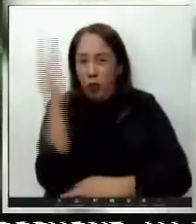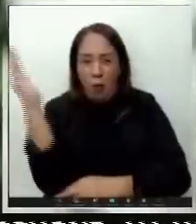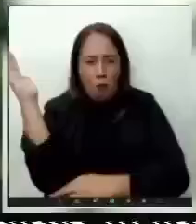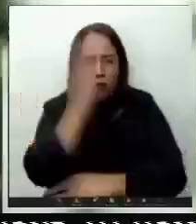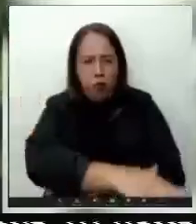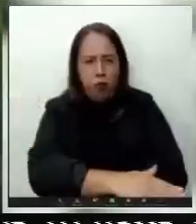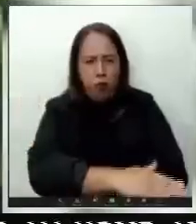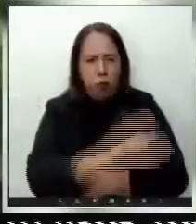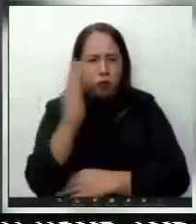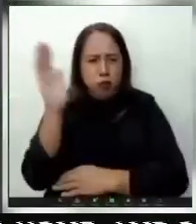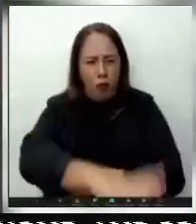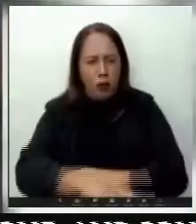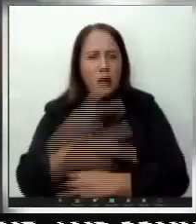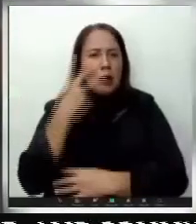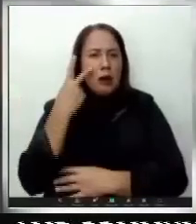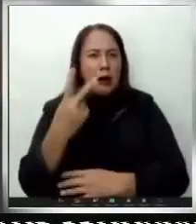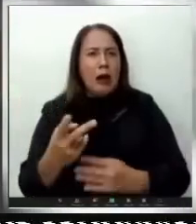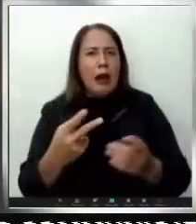Winasak ang mga istruktura.